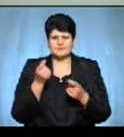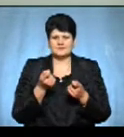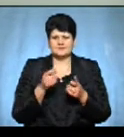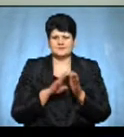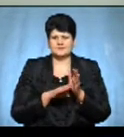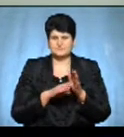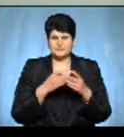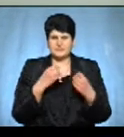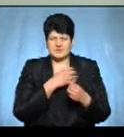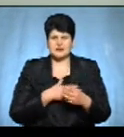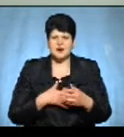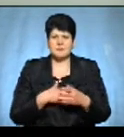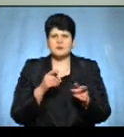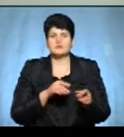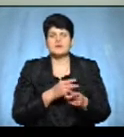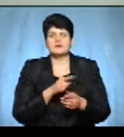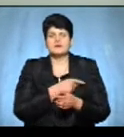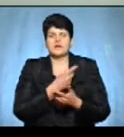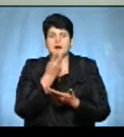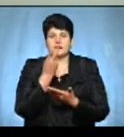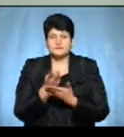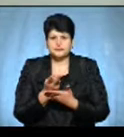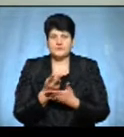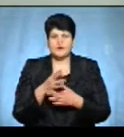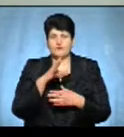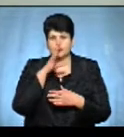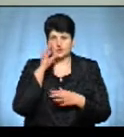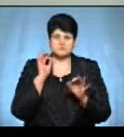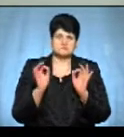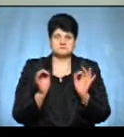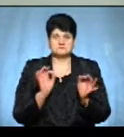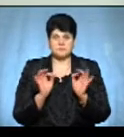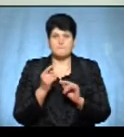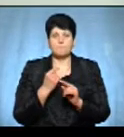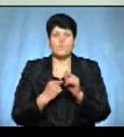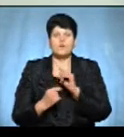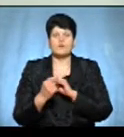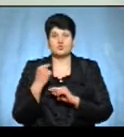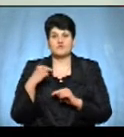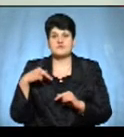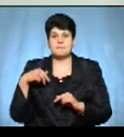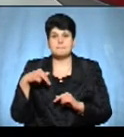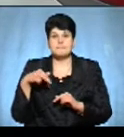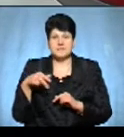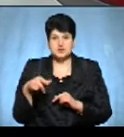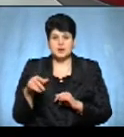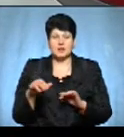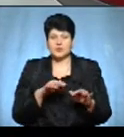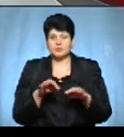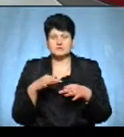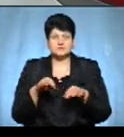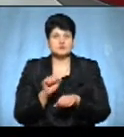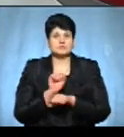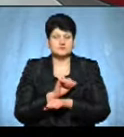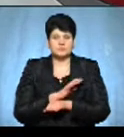Мене транспортували в лікарню, потім я аж вночі більш-менш оклигав і повернувся вже пішки, бо фактично рух призупинений